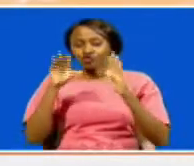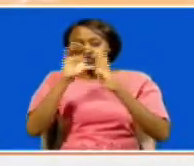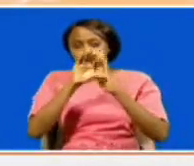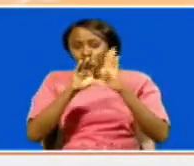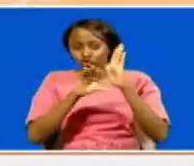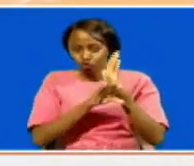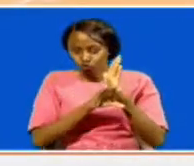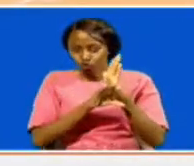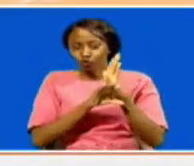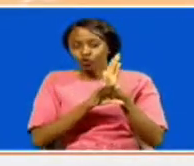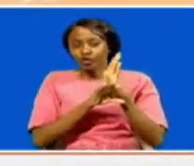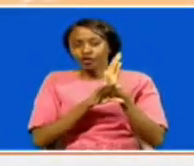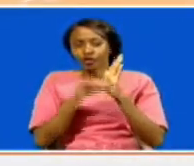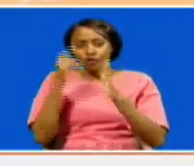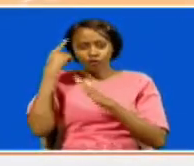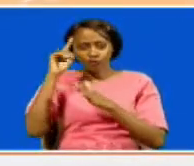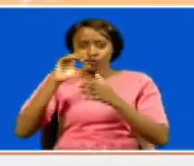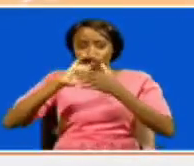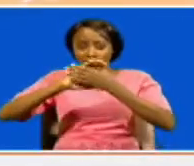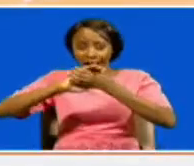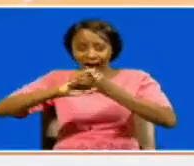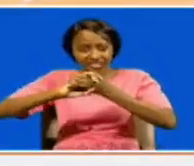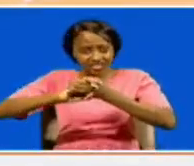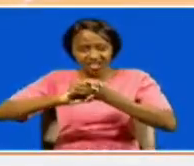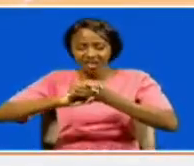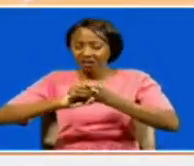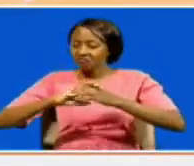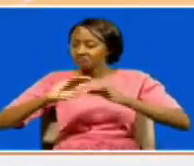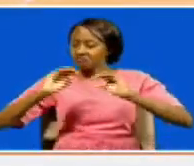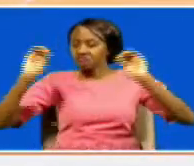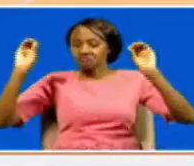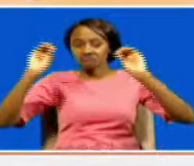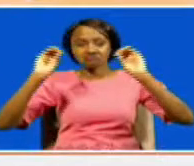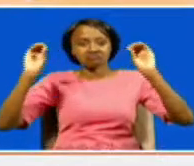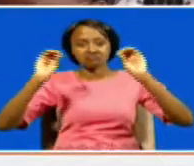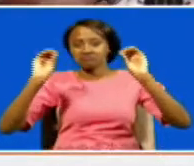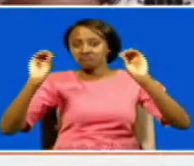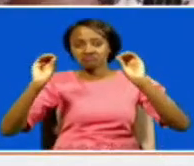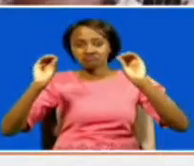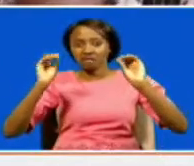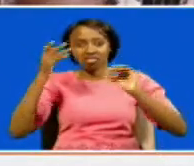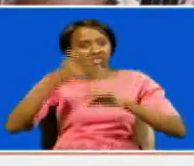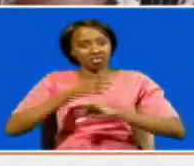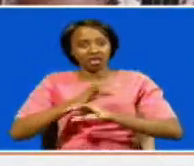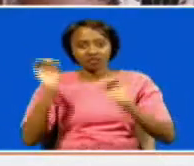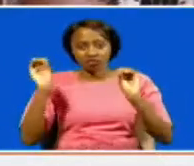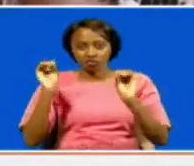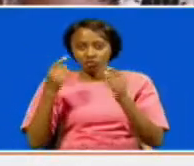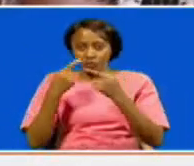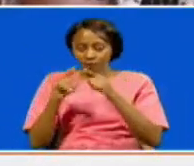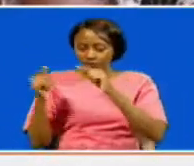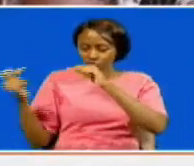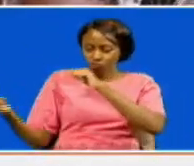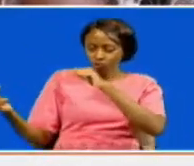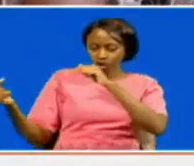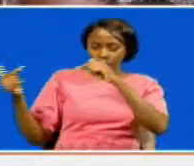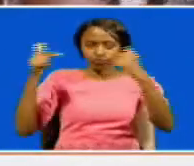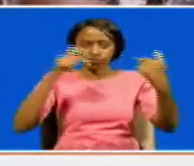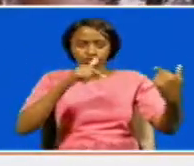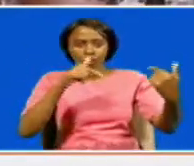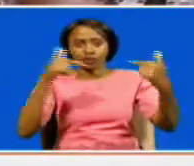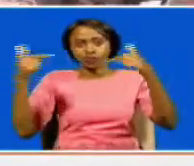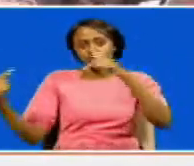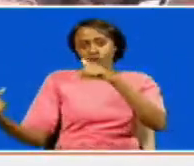constitution for a handshake arrangement. It's not there. Kumekuwa na nipe nikupe kati ya viongozi hawa